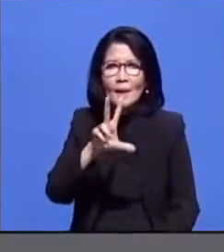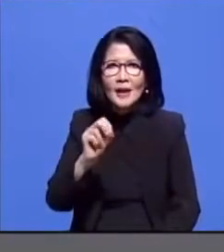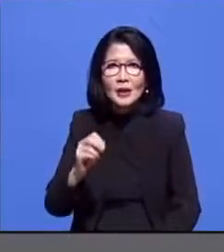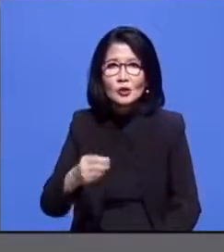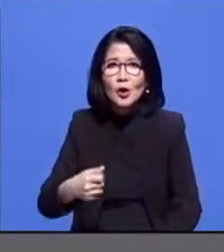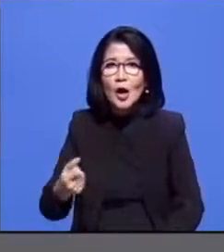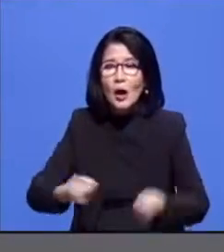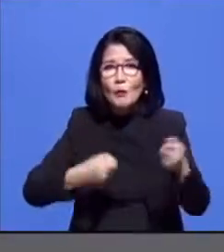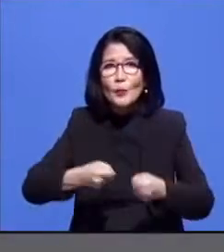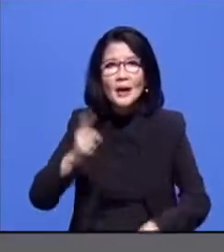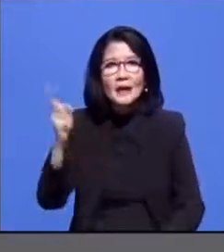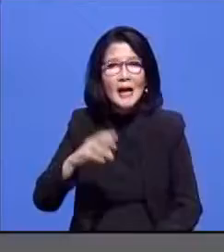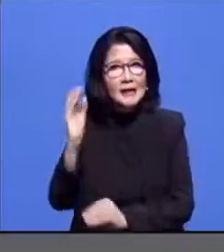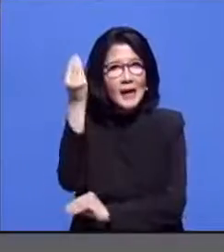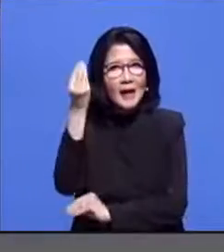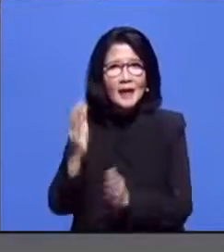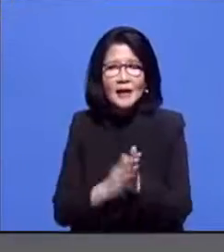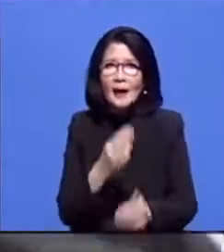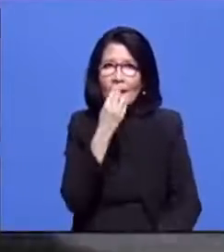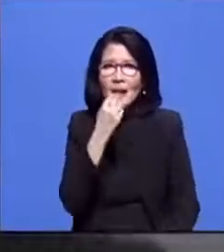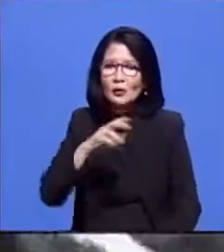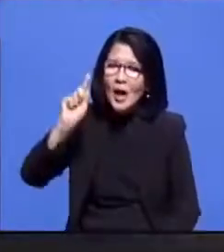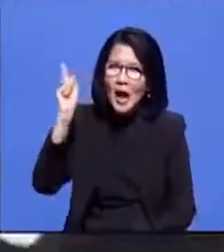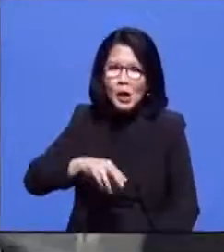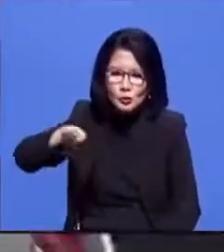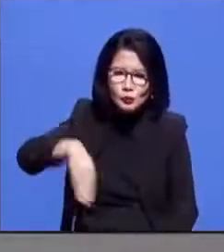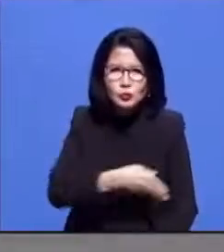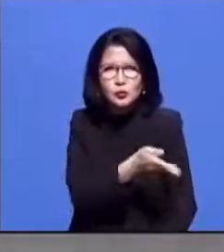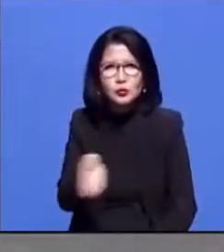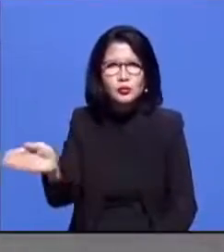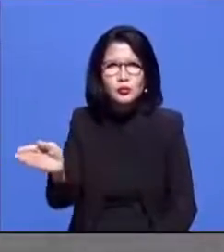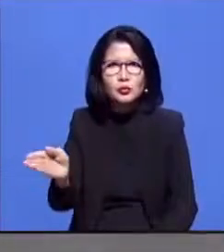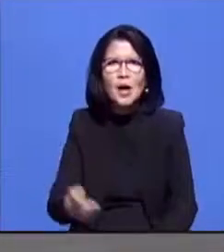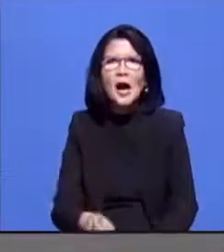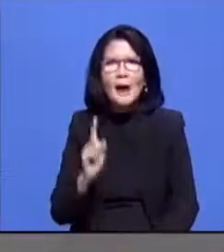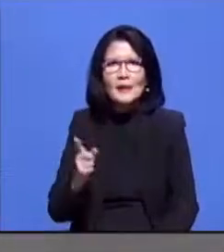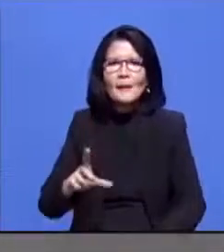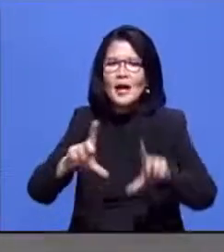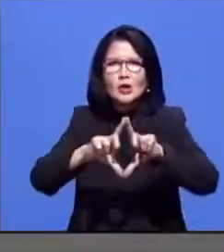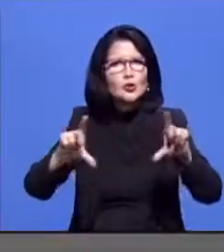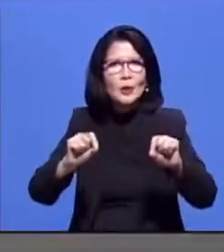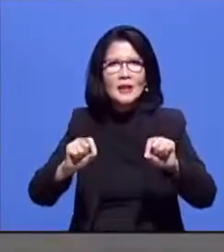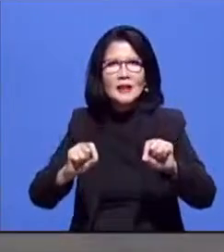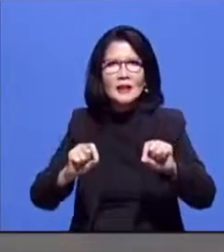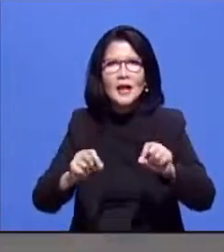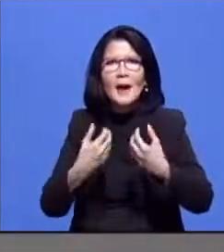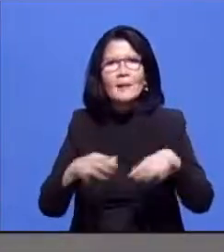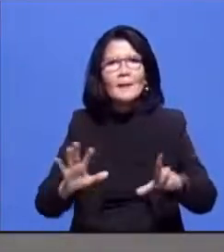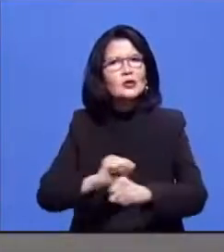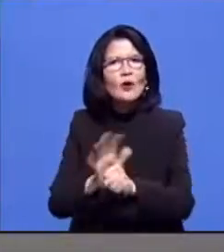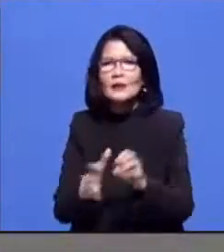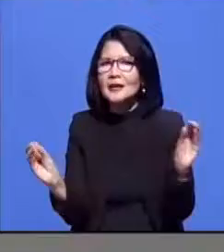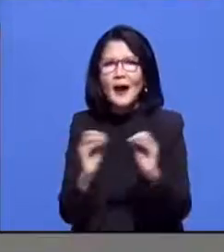kendaraan dari Jakarta maupun Bandung dikembalikan menuju daerah asal karena tidak memiliki surat bebas